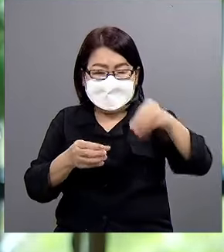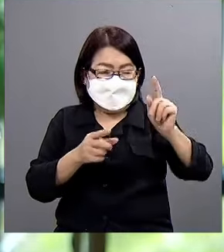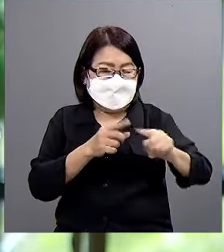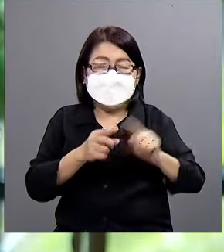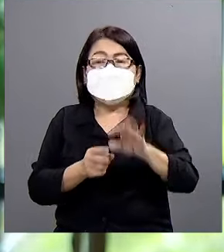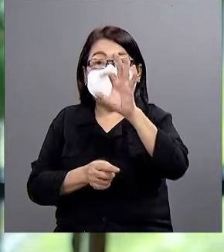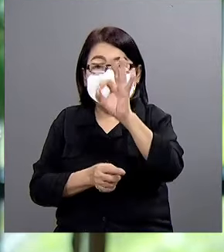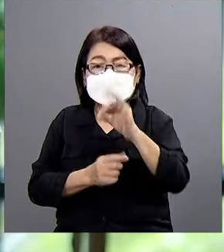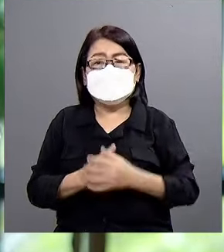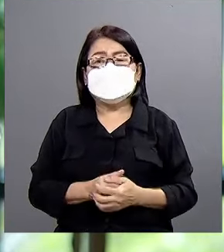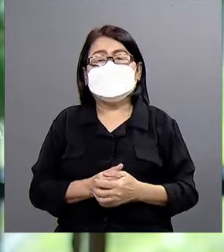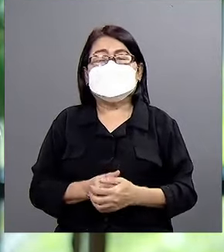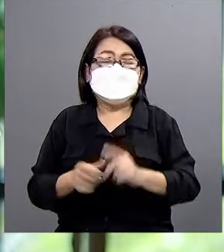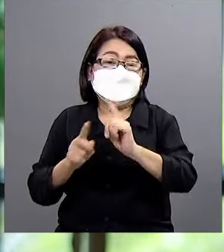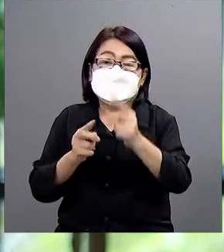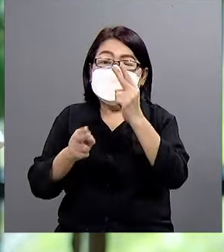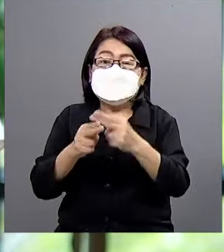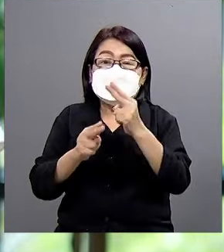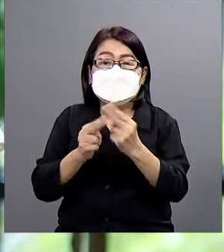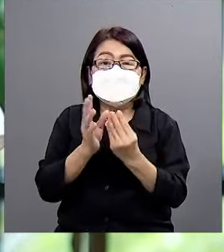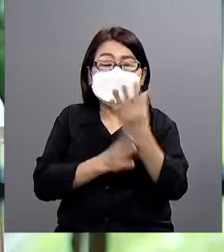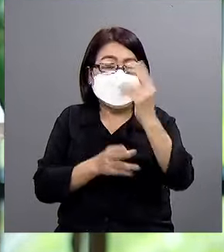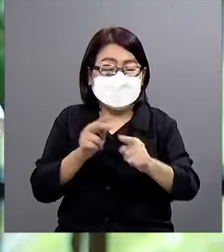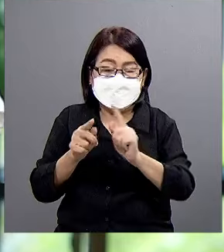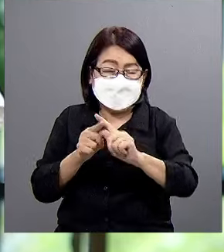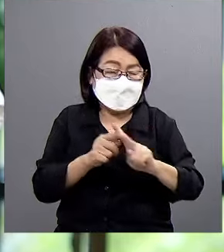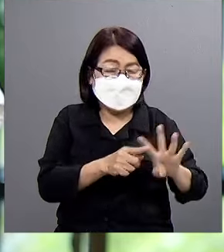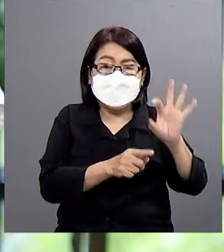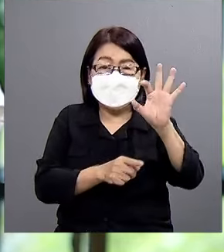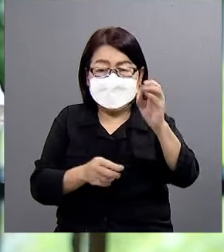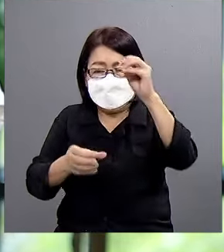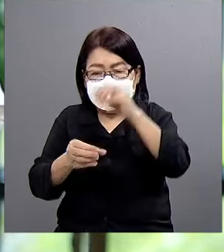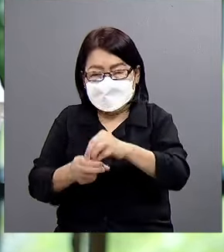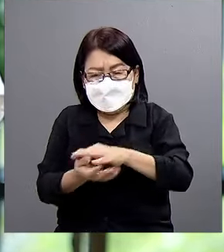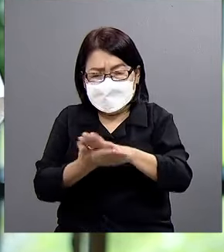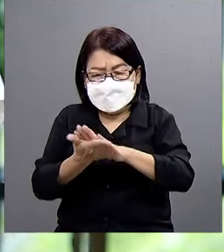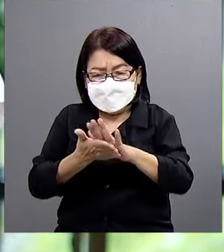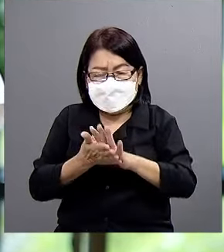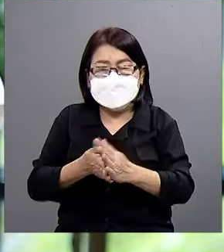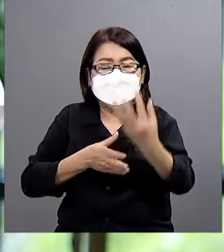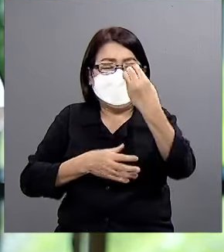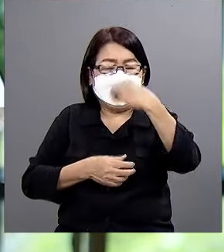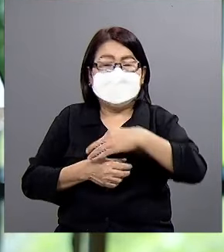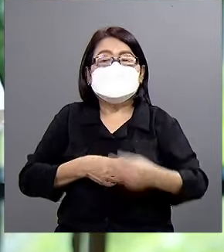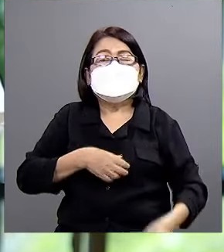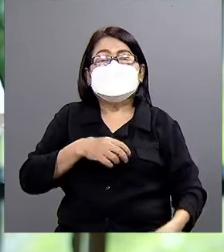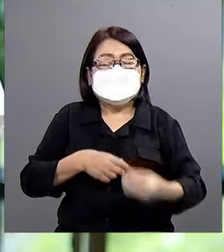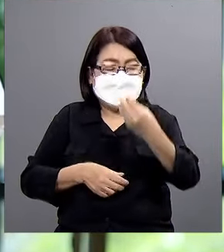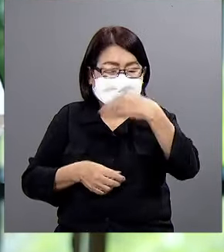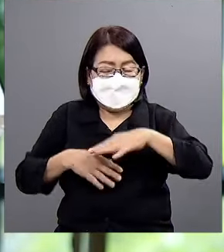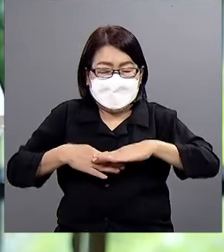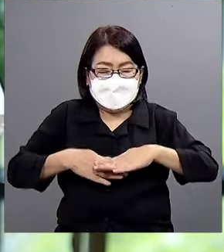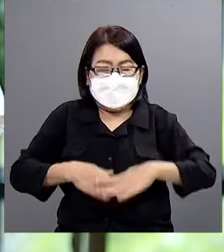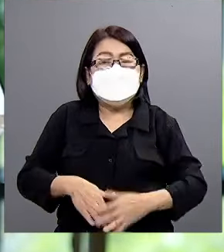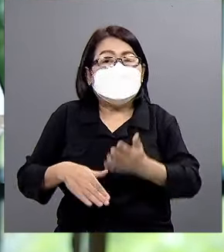อีกหลายๆชนิดที่ใส่ลงไปเนี่ยเพื่อให้ร่างกายเราเนี่ยขับความร้อนที่เป็นลมจุกเสียดแน่นอยู่ลิ้นปี่เนี่ยให้ลงมาด้านล่างถ้าเกิดว่าเ